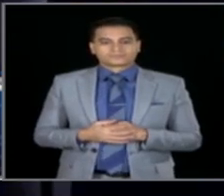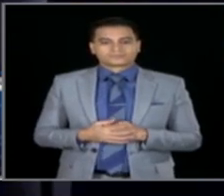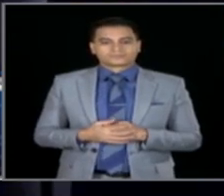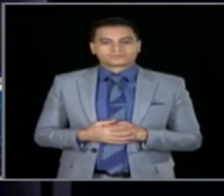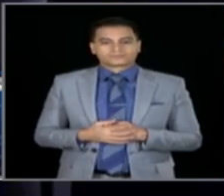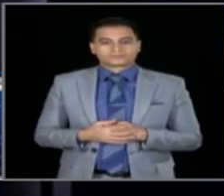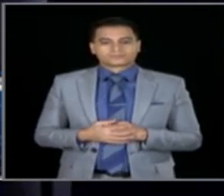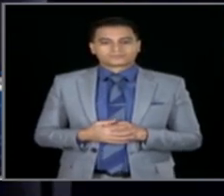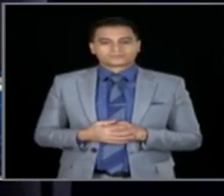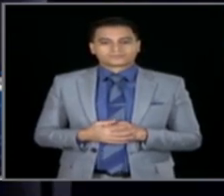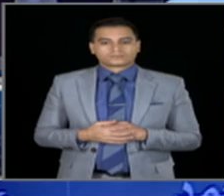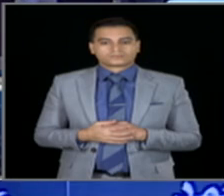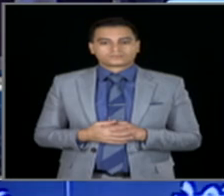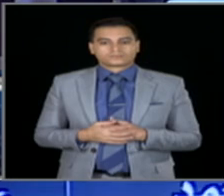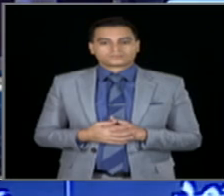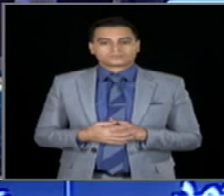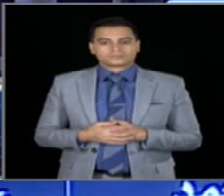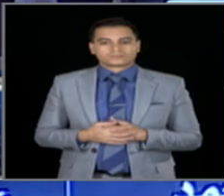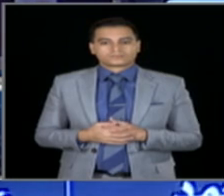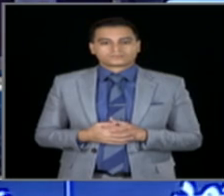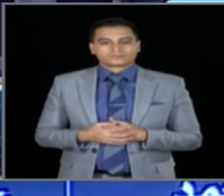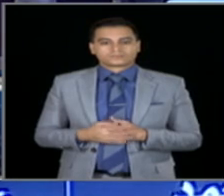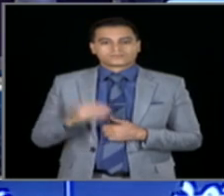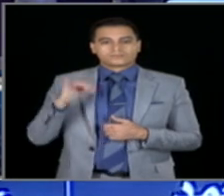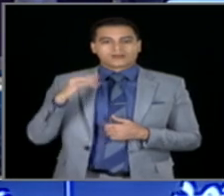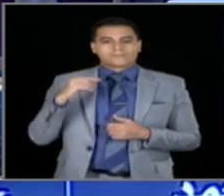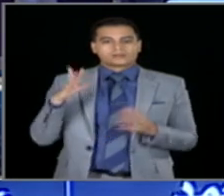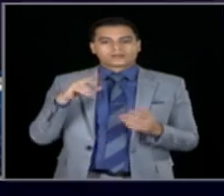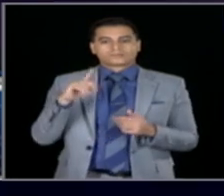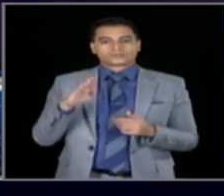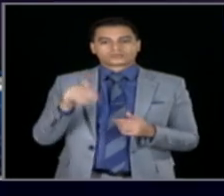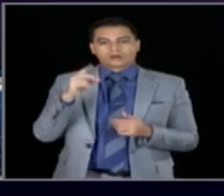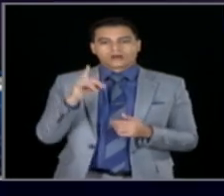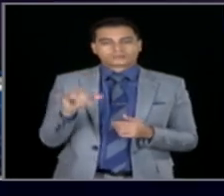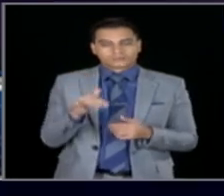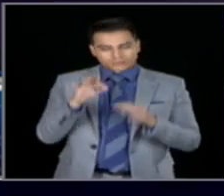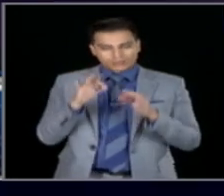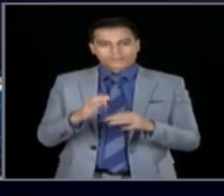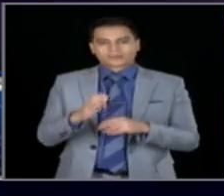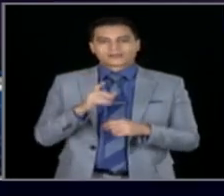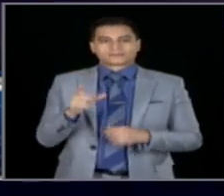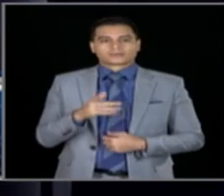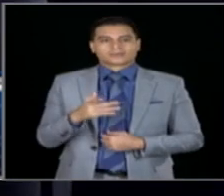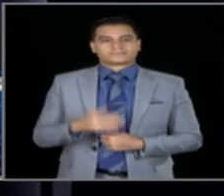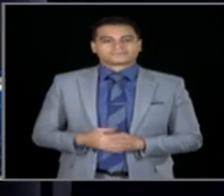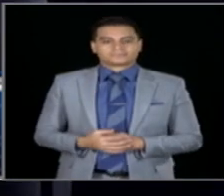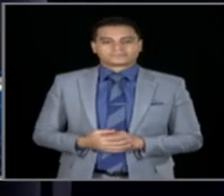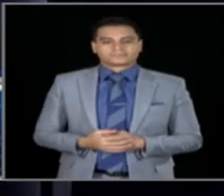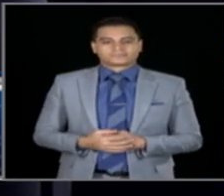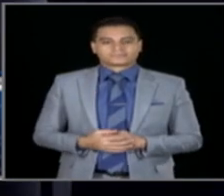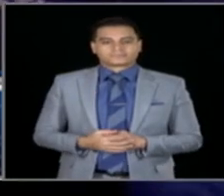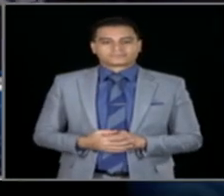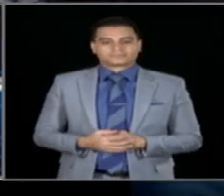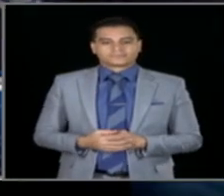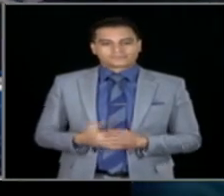في إجابة؟ في. أحمد. محمد البساطي. محمد البساطي طبعاً إجابة صحيحة. الأندلس